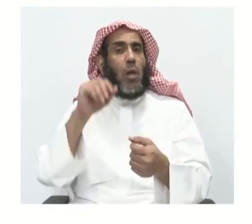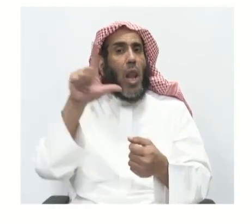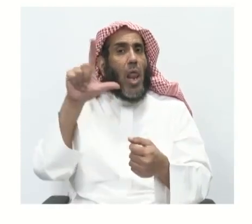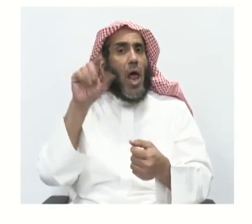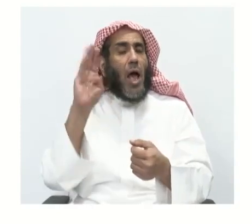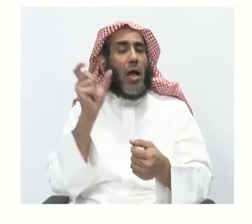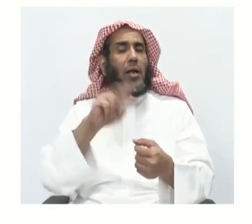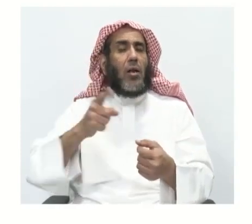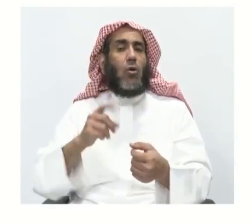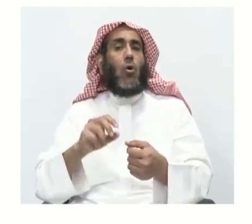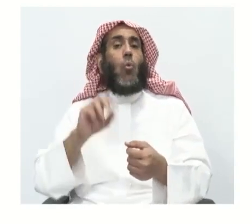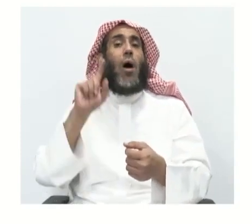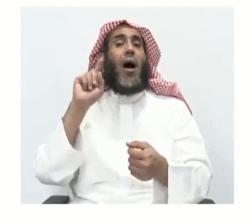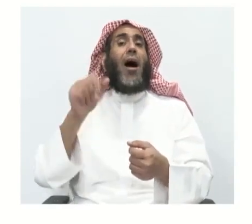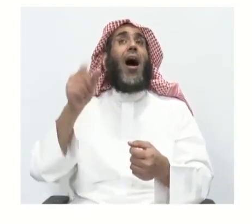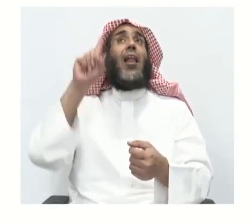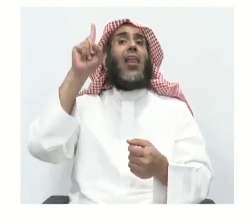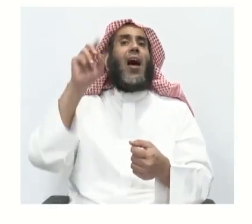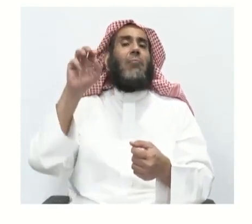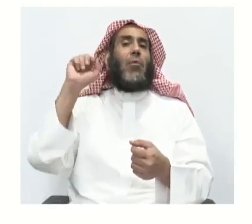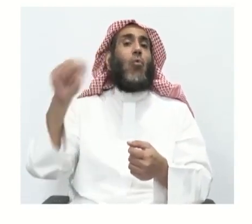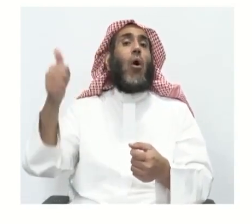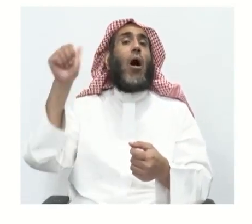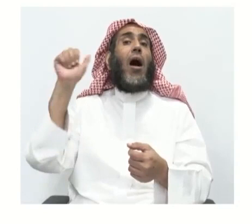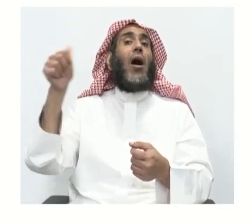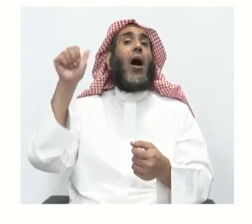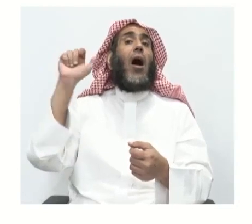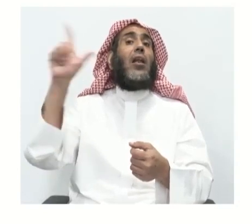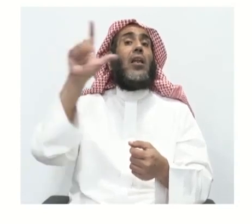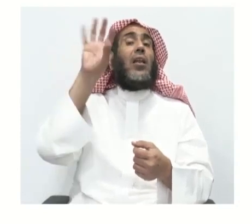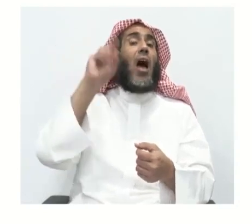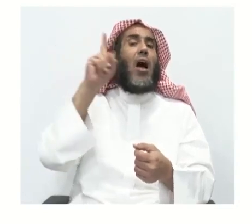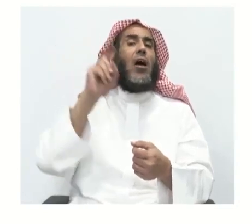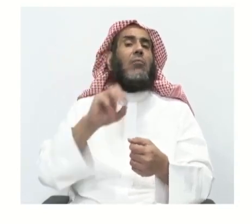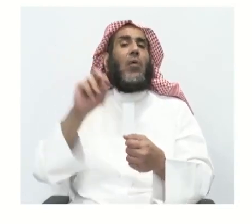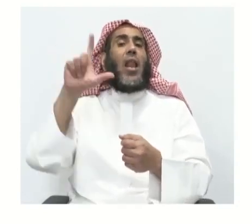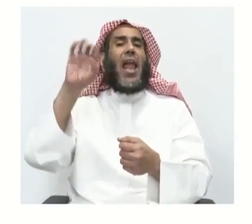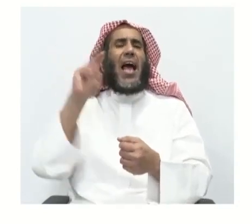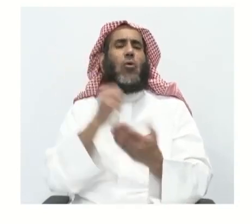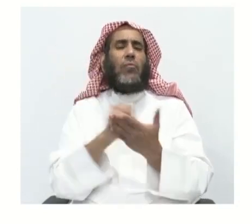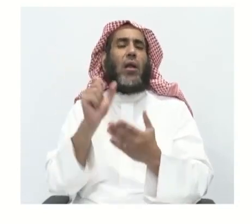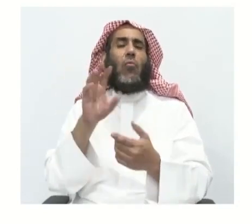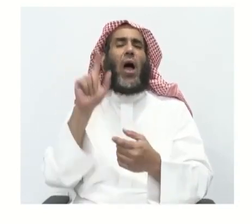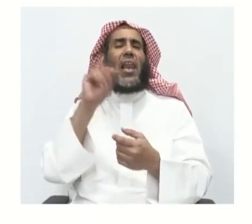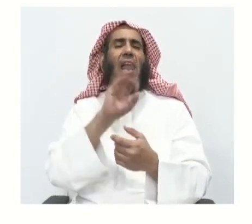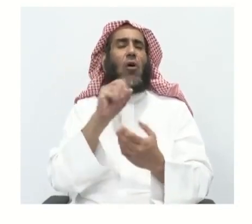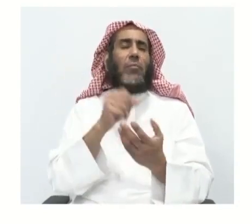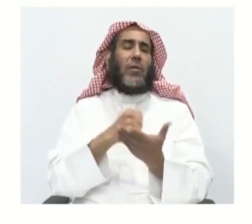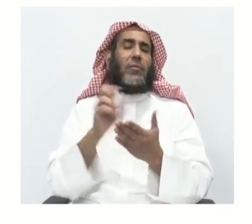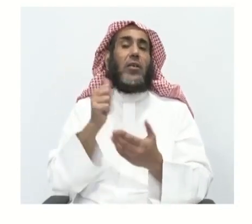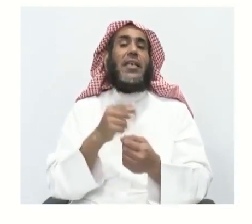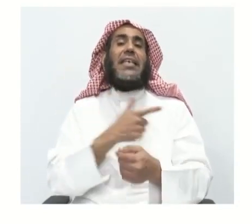والله لفظ الجلاله لكن والله لكن ايضا هنا حذف من حرف الالف اسما